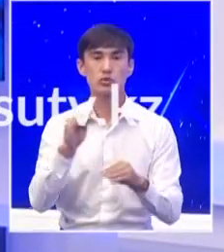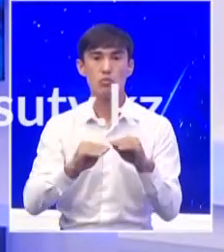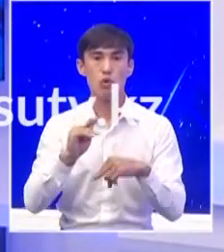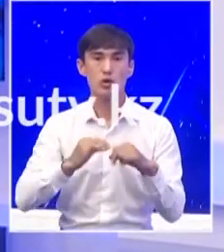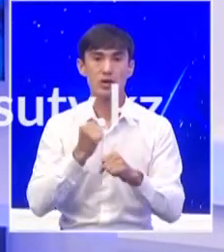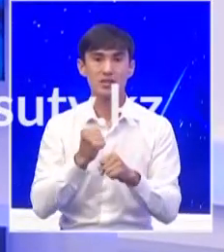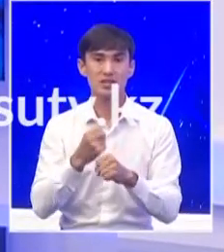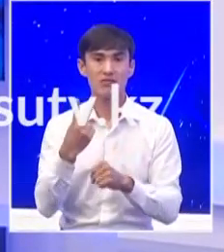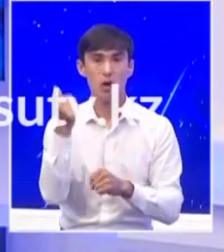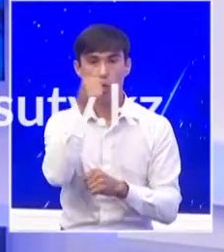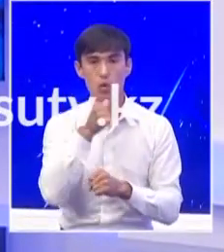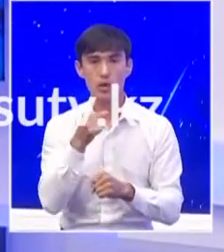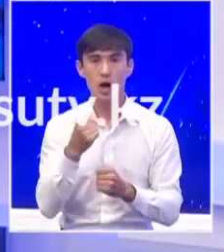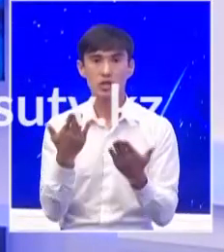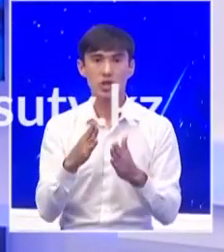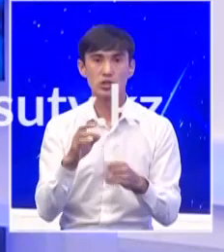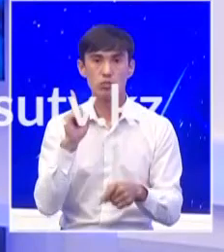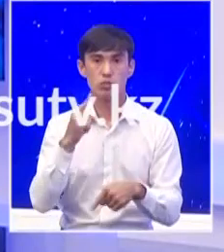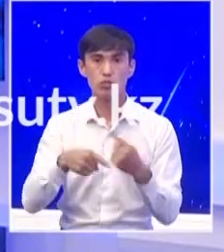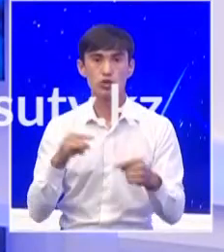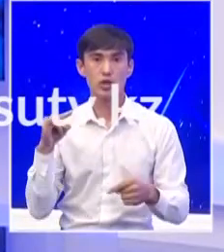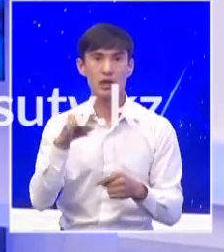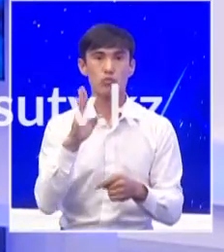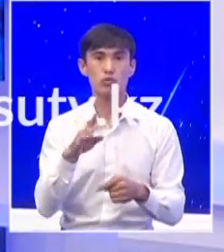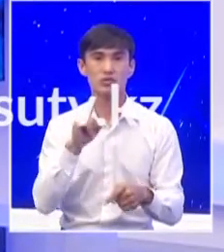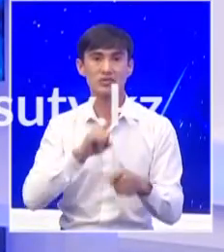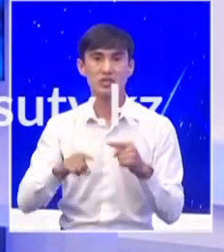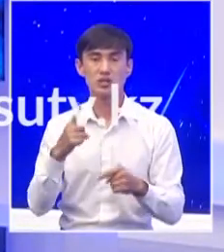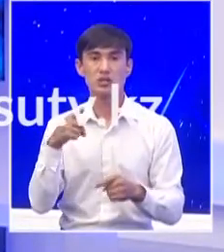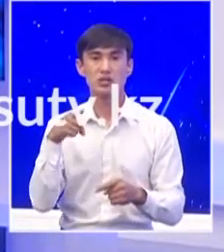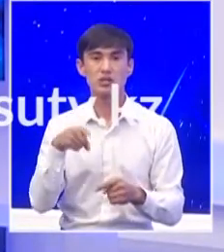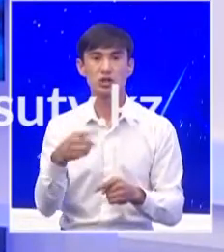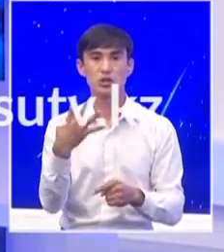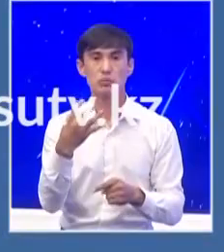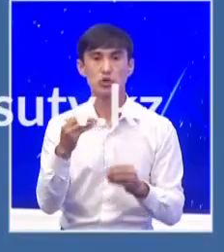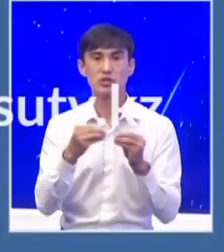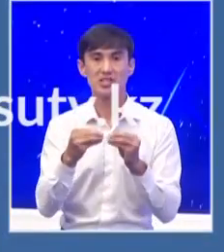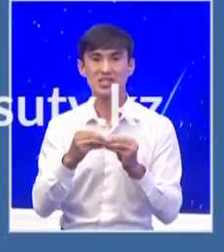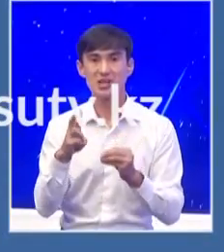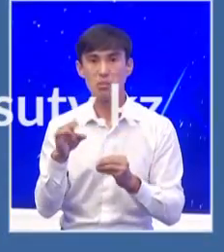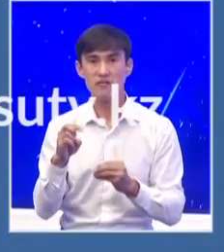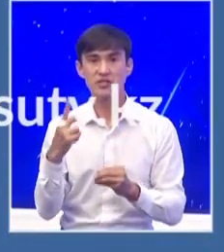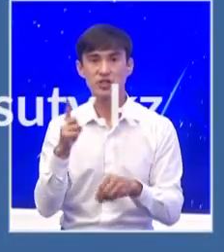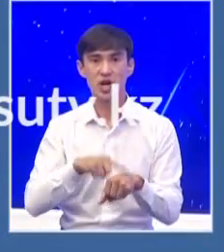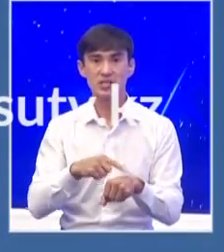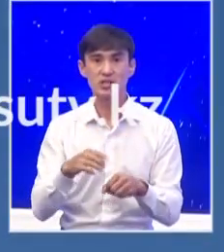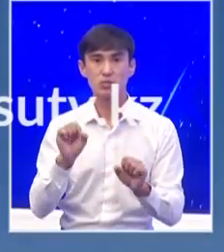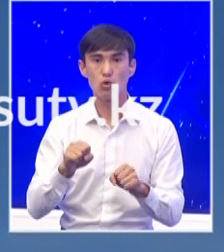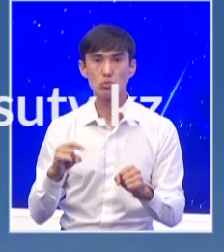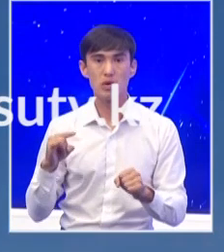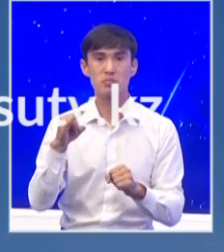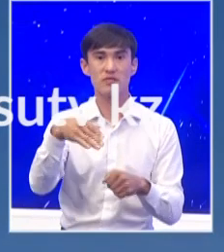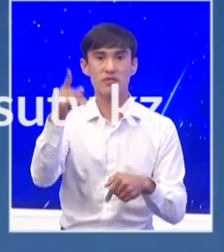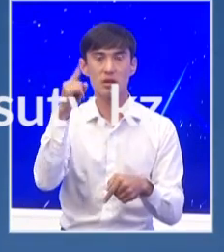Ожидается, что будущий лайнер будет развивать скорость до 1510 км в час и сможет поднимать в небо до 15